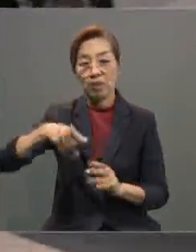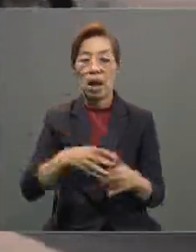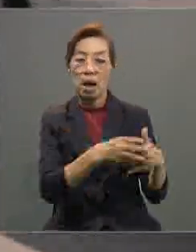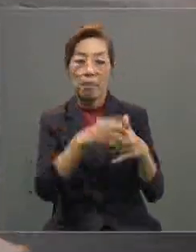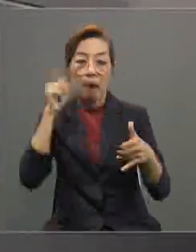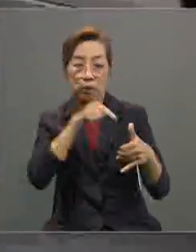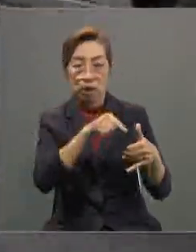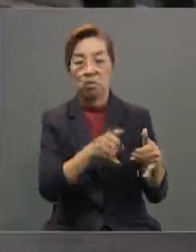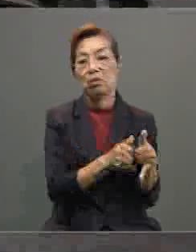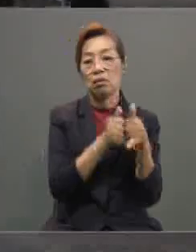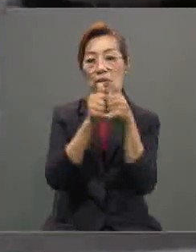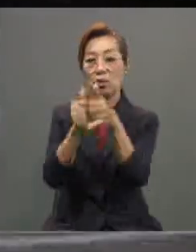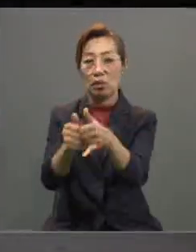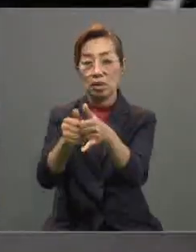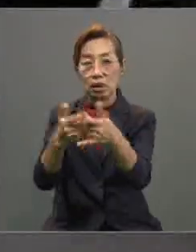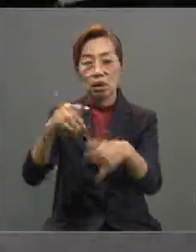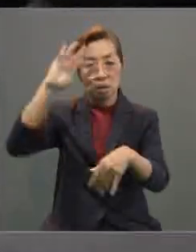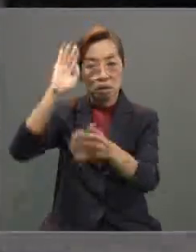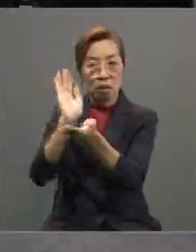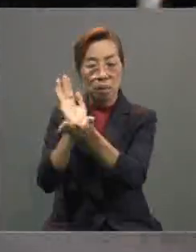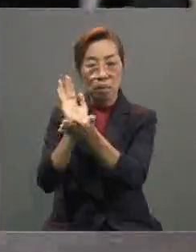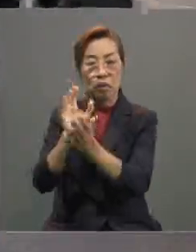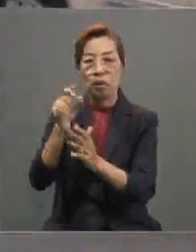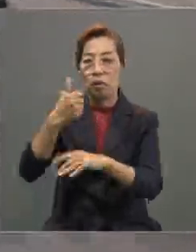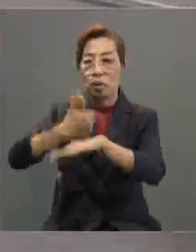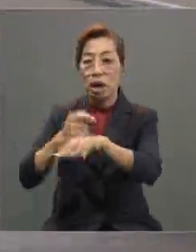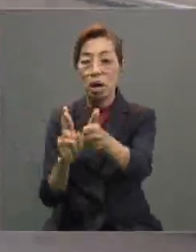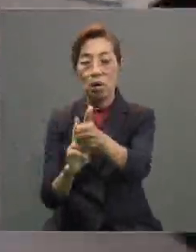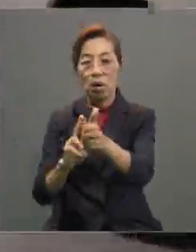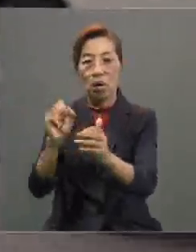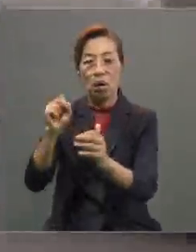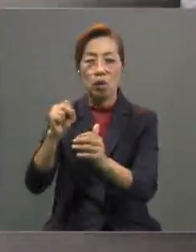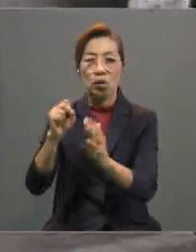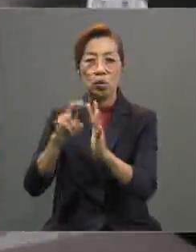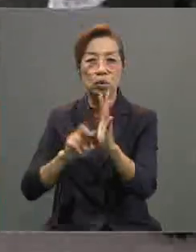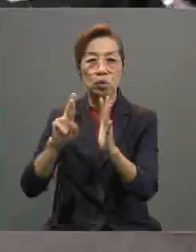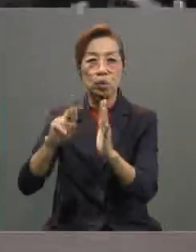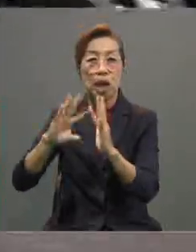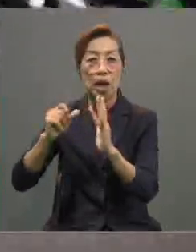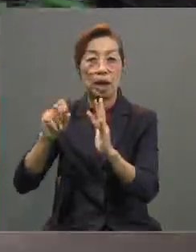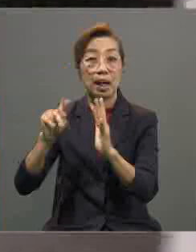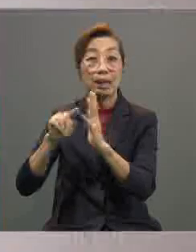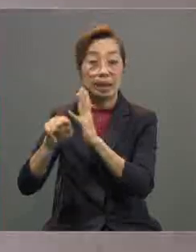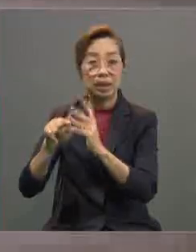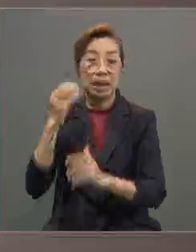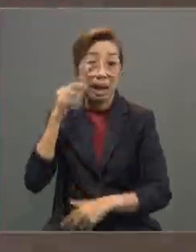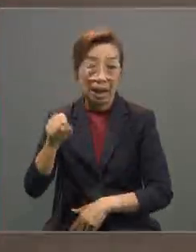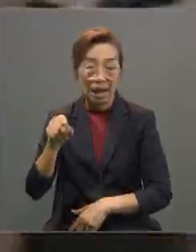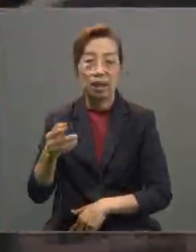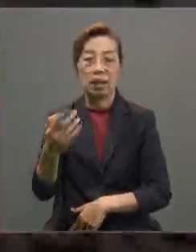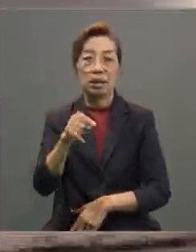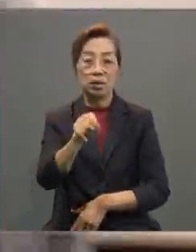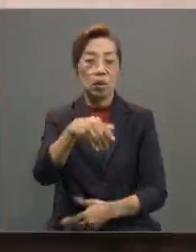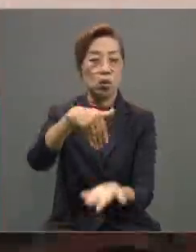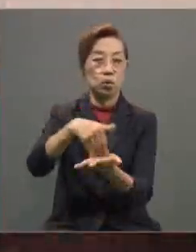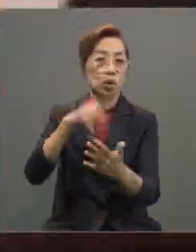ร้องขอความเป็นธรรมกับพลตำรวจเอกสุรเชษฐ์หักพานรองผู้บัญชาการตำรวจแห่งชาติผู้อำนวยการศูนย์พิทักษ์เด็กสตรีครอบ